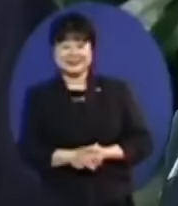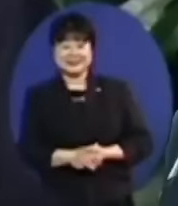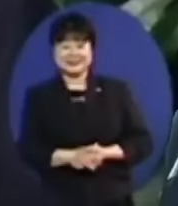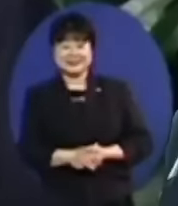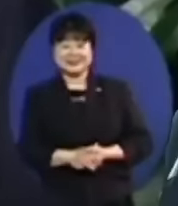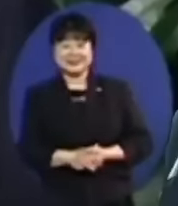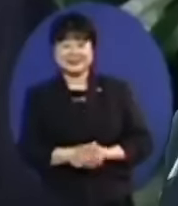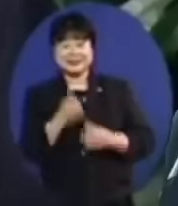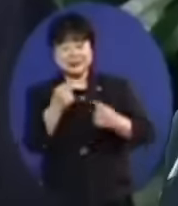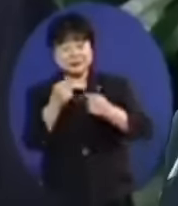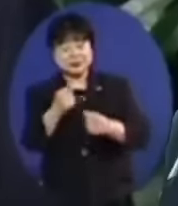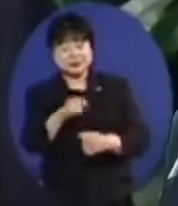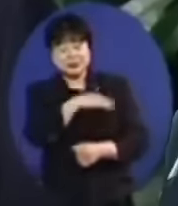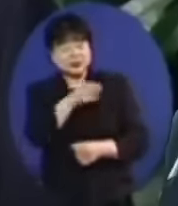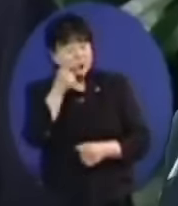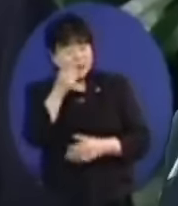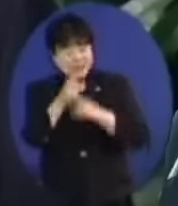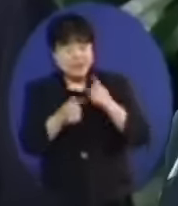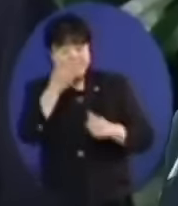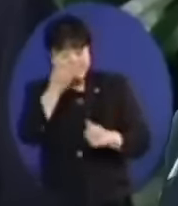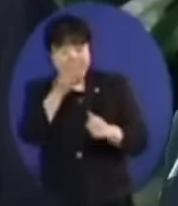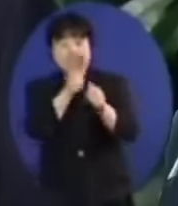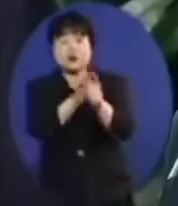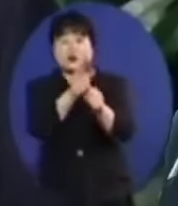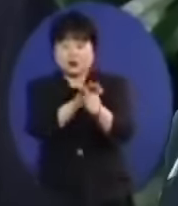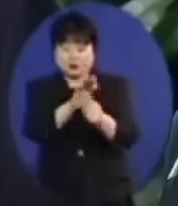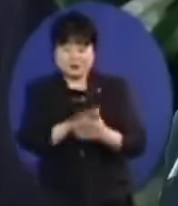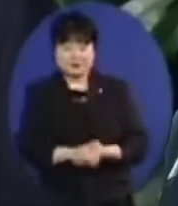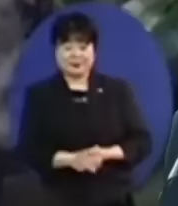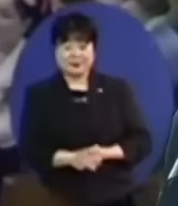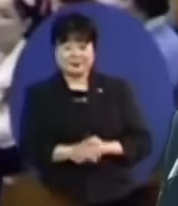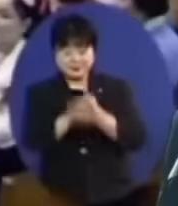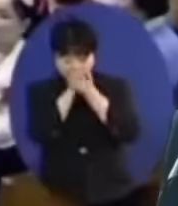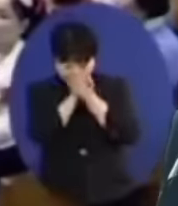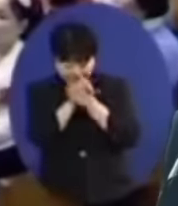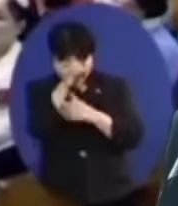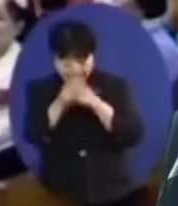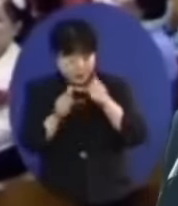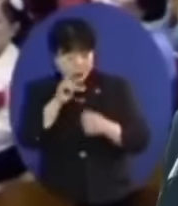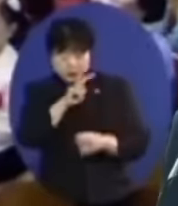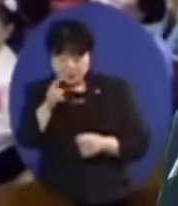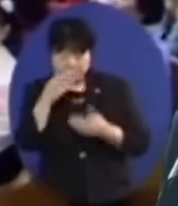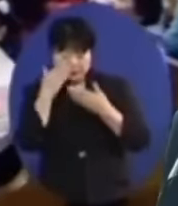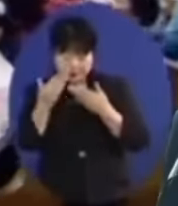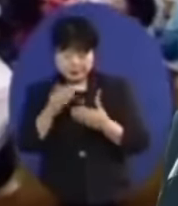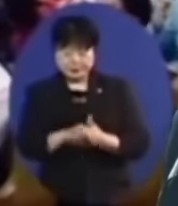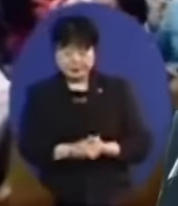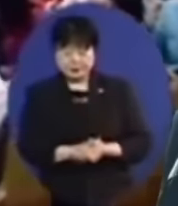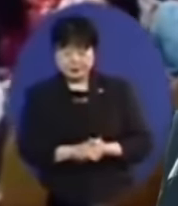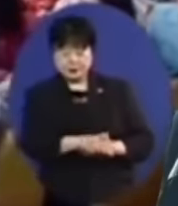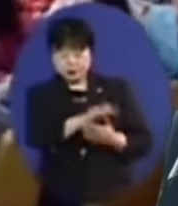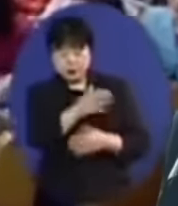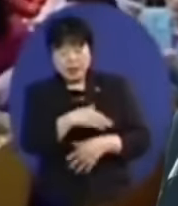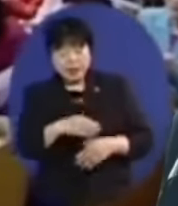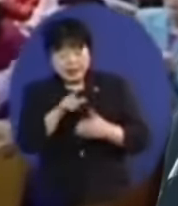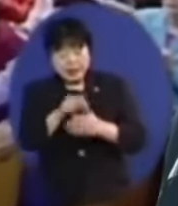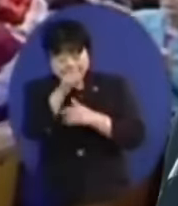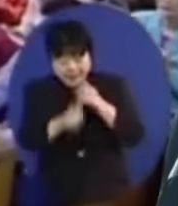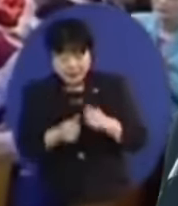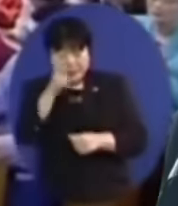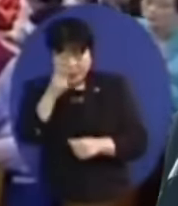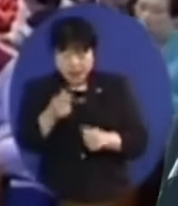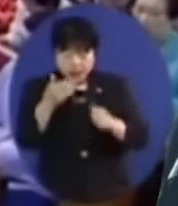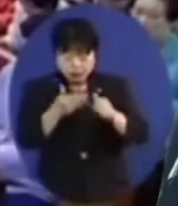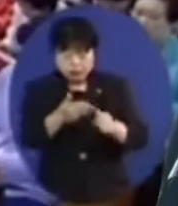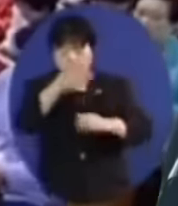힘으로도 능으로도 할 수 없는 것 하나님이 해주시는 것입니다. 기도드리겠습니다. 하나님 아버지, 우리가 약할 때 하나님이 강하신